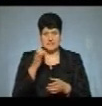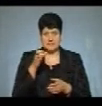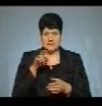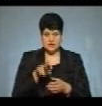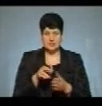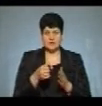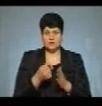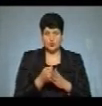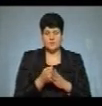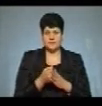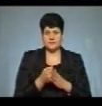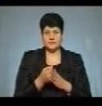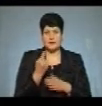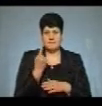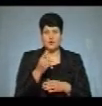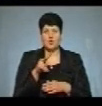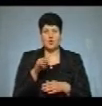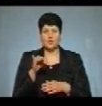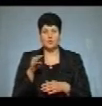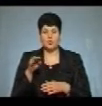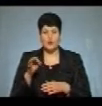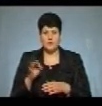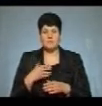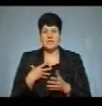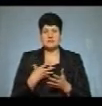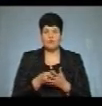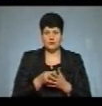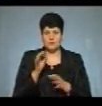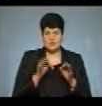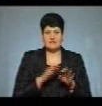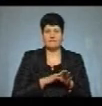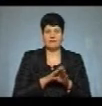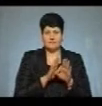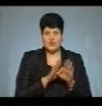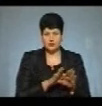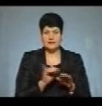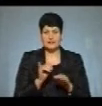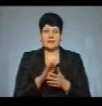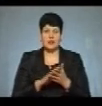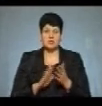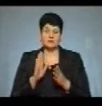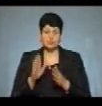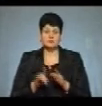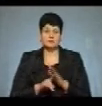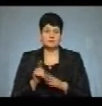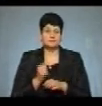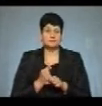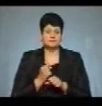до, власне, 1 лютого. Ми свою квоту виконали і далі буде вступати в дію